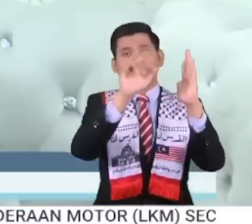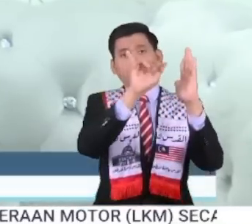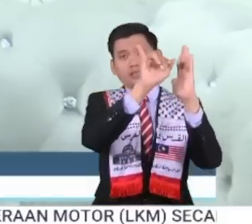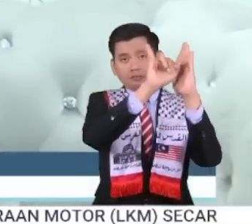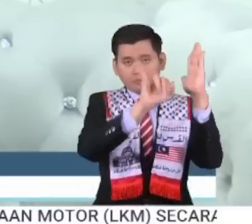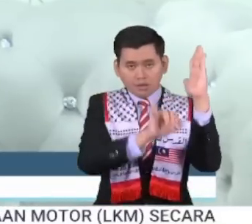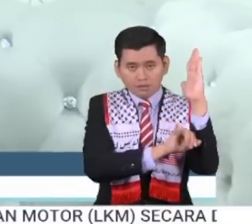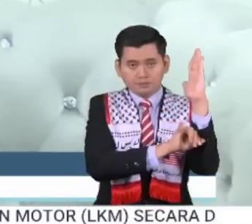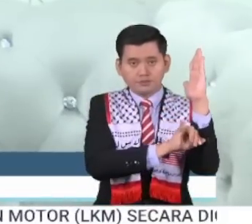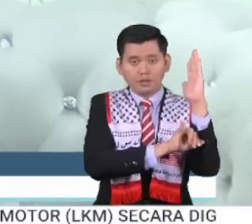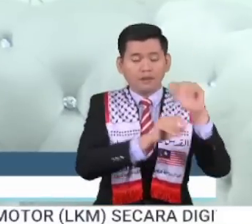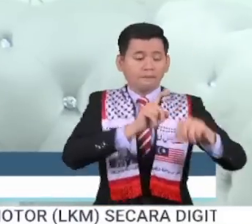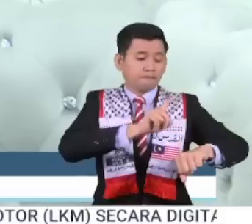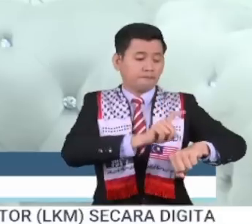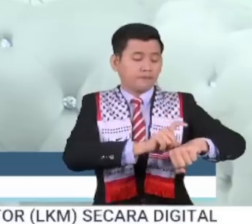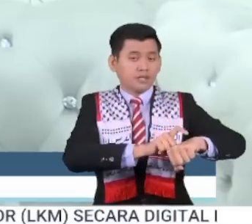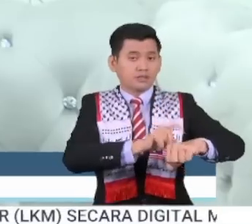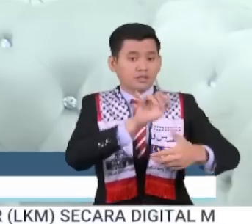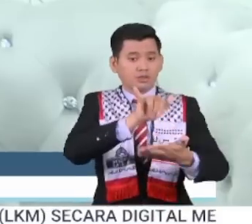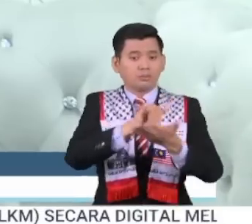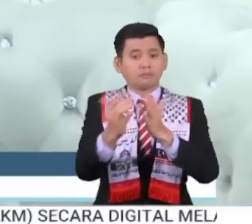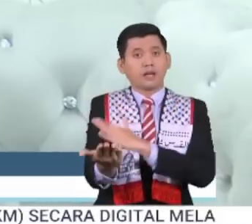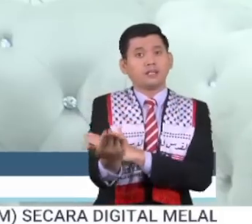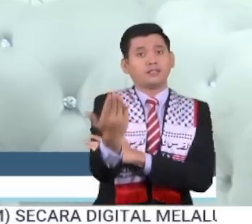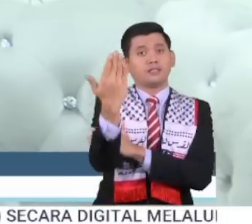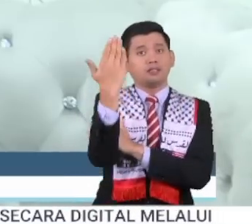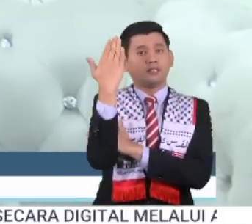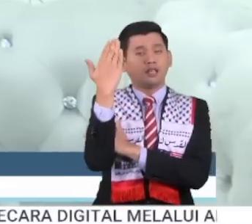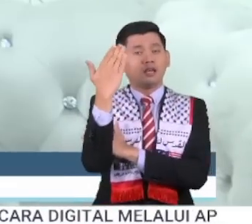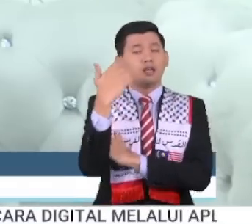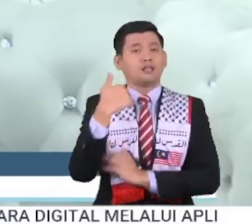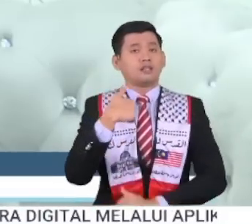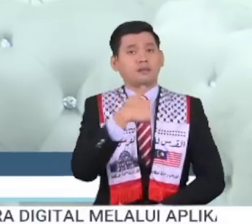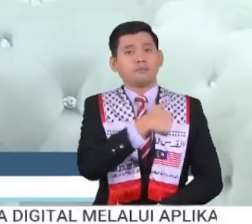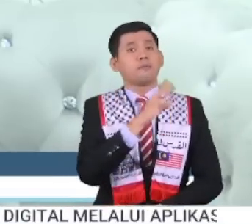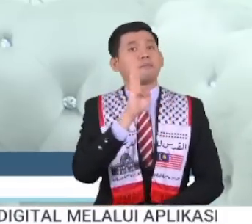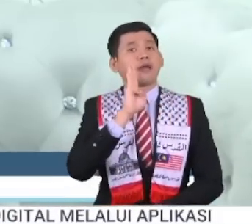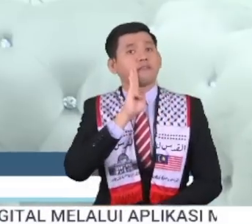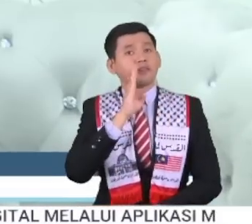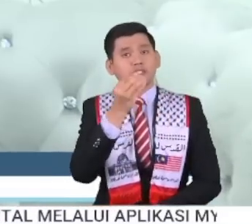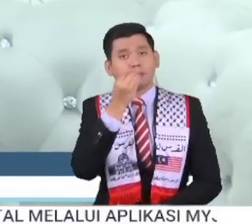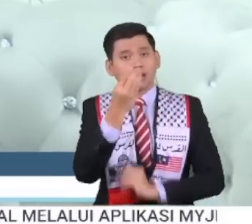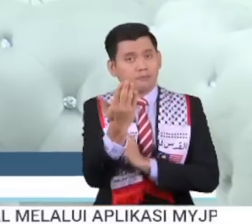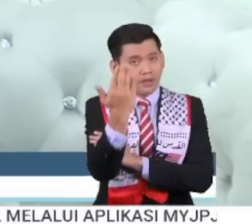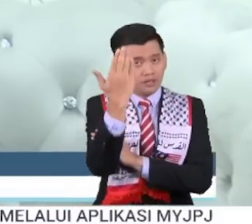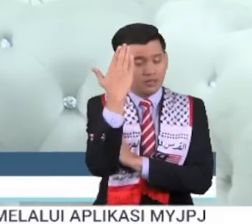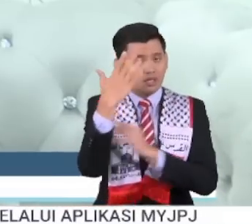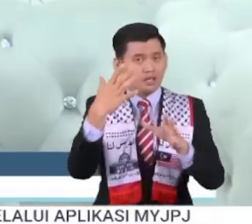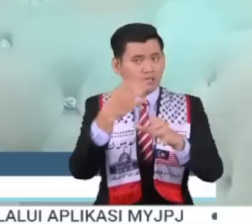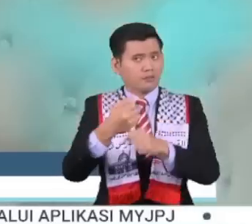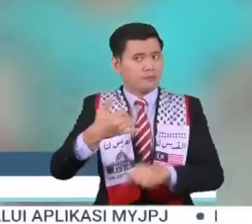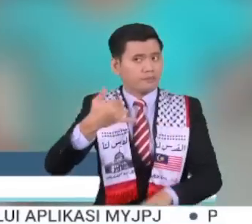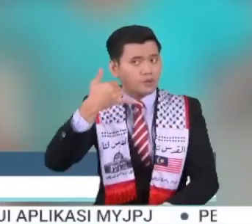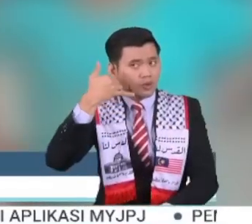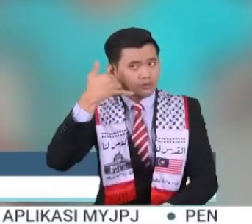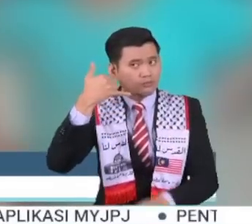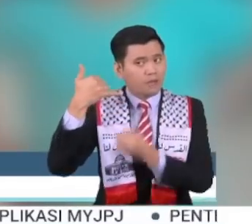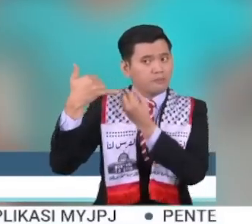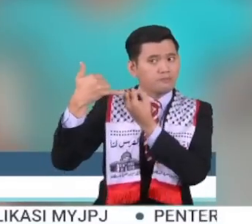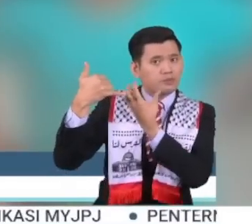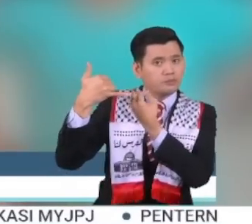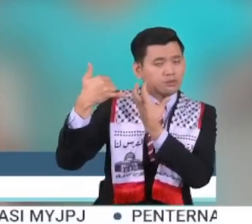Masa itu pagi, kita tengah sarapan dan dapat call yang